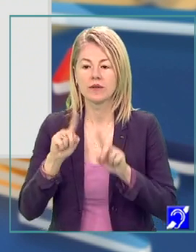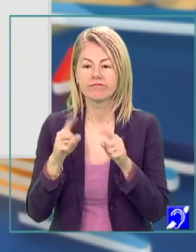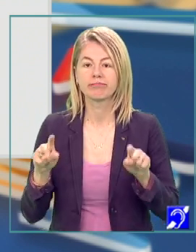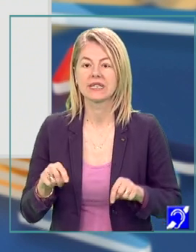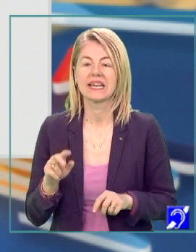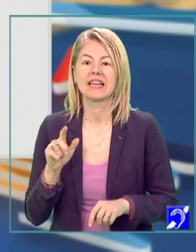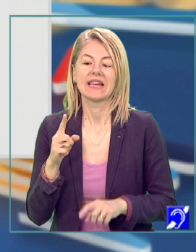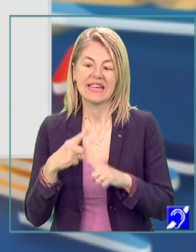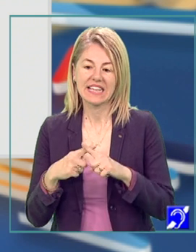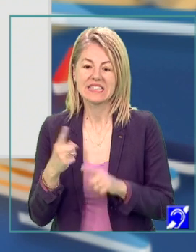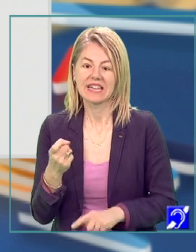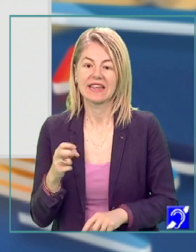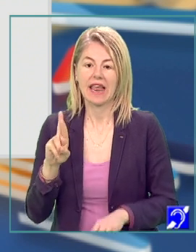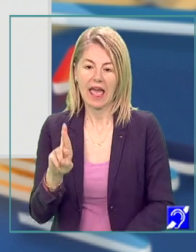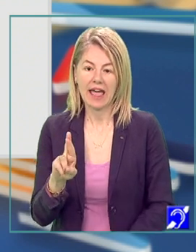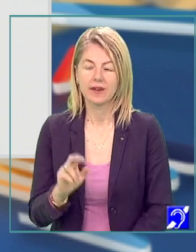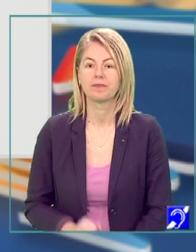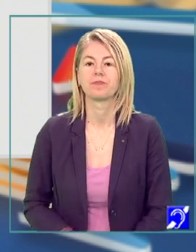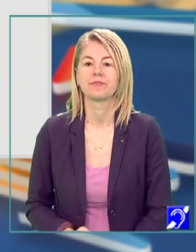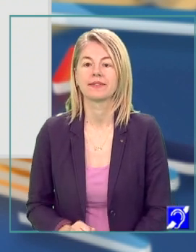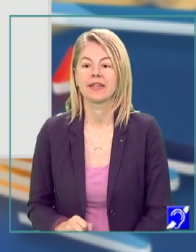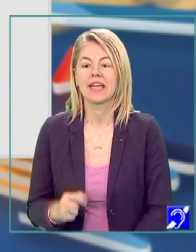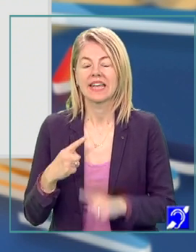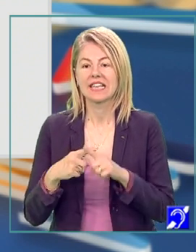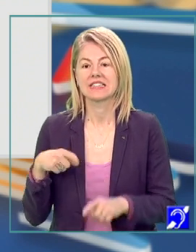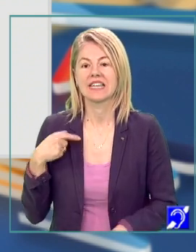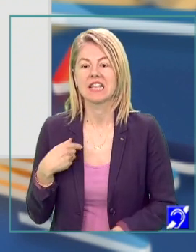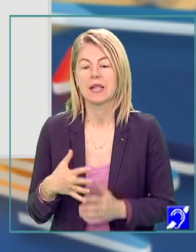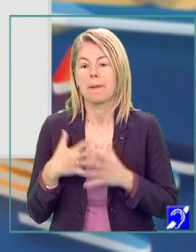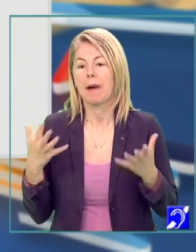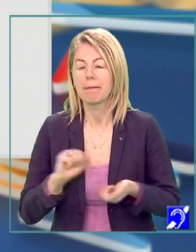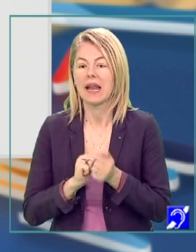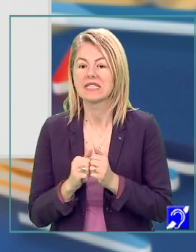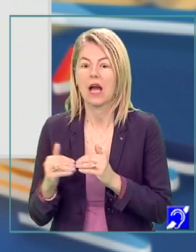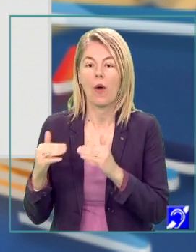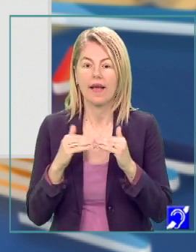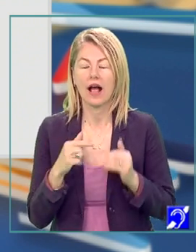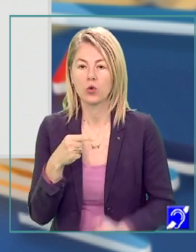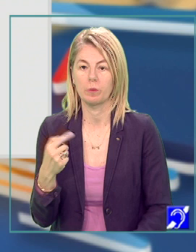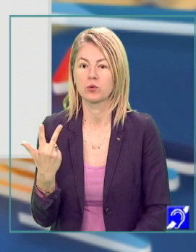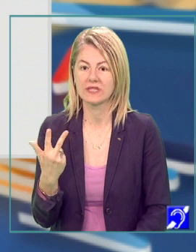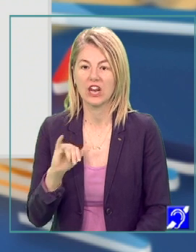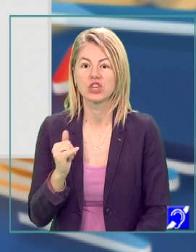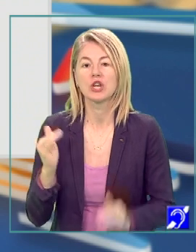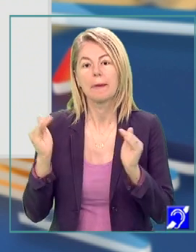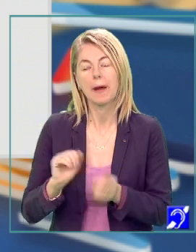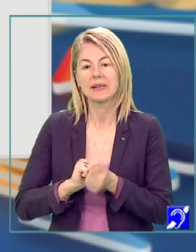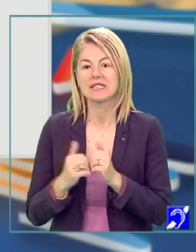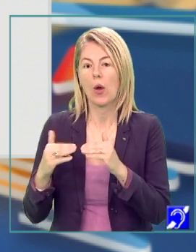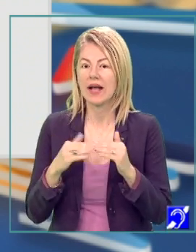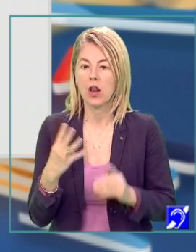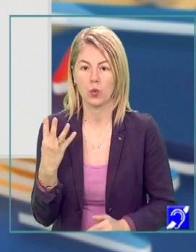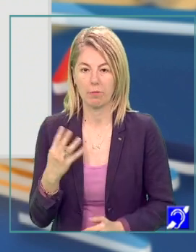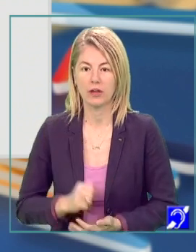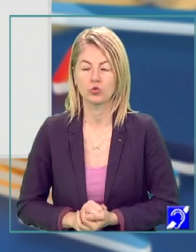din R cu proprietatea că x este mai mare sau egal cu minus 3 și mai mic sau egal cu